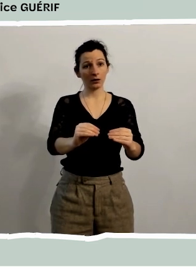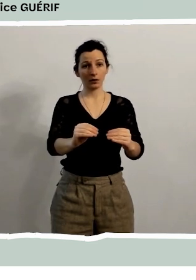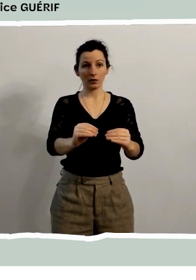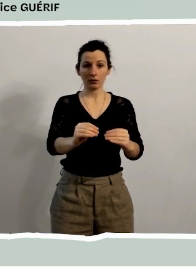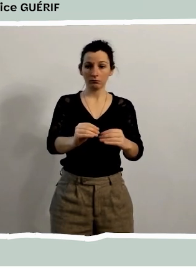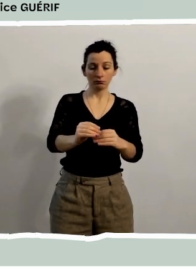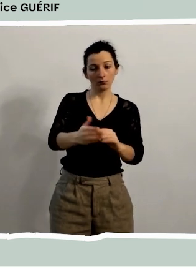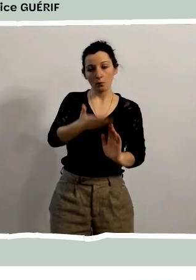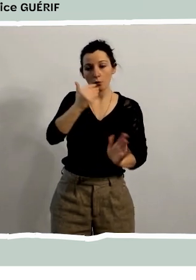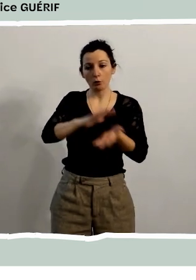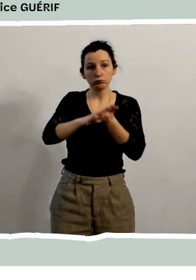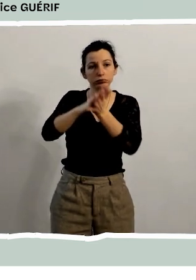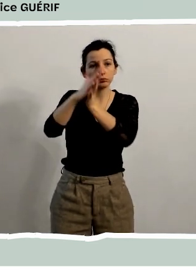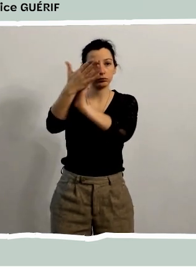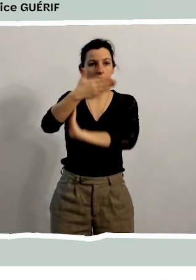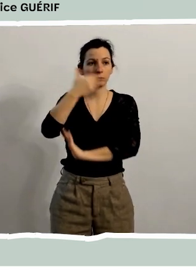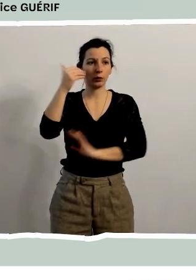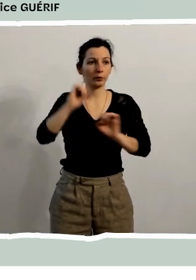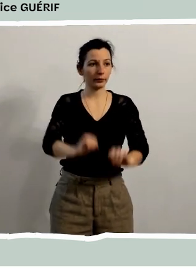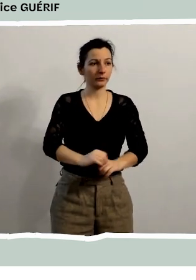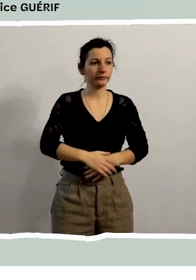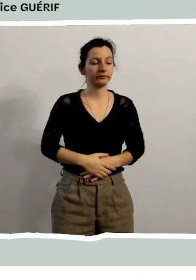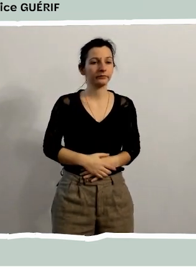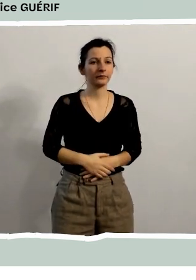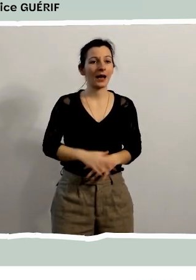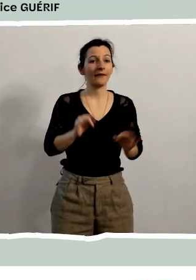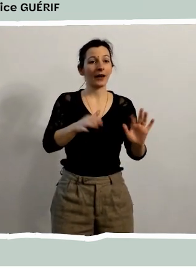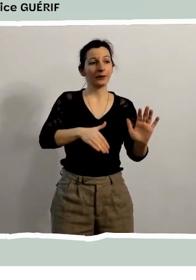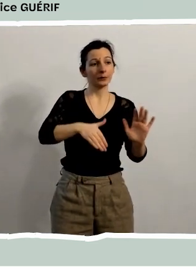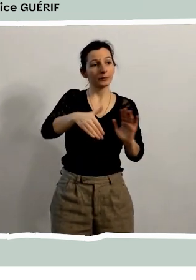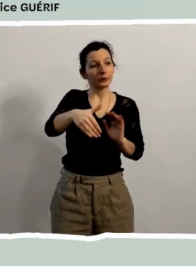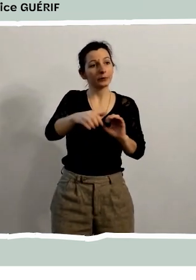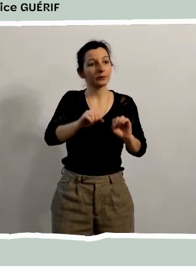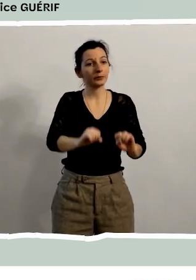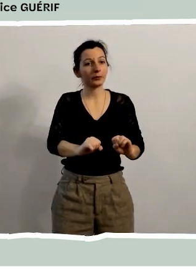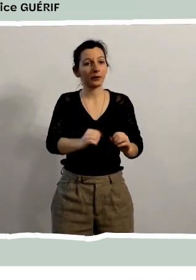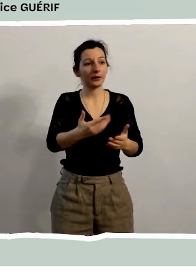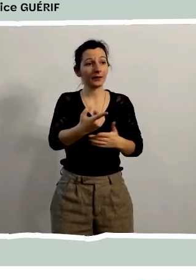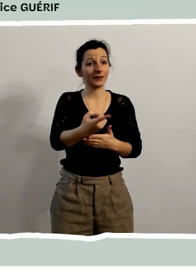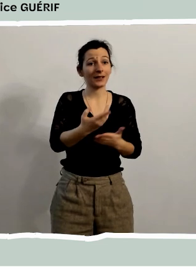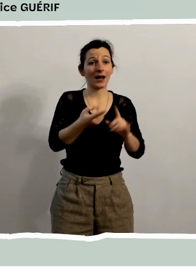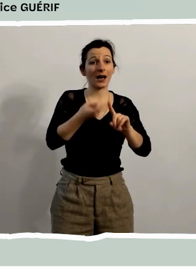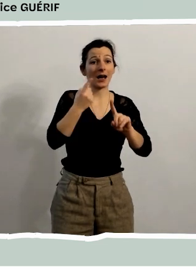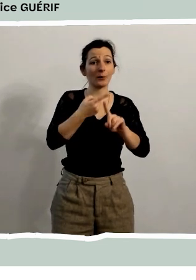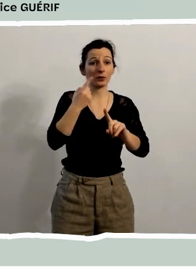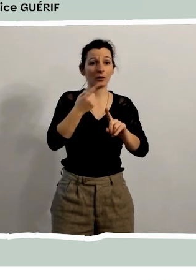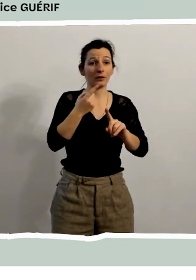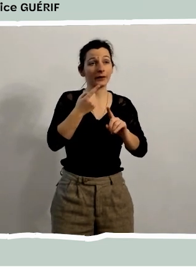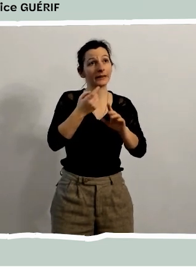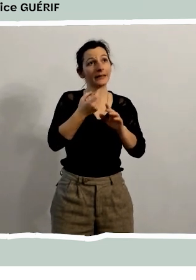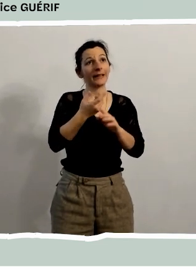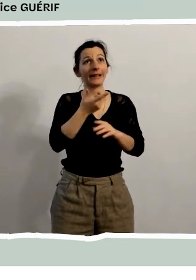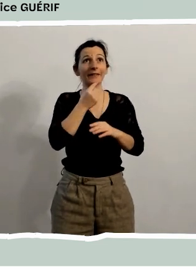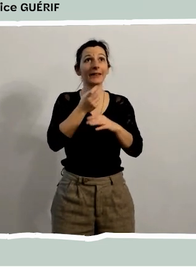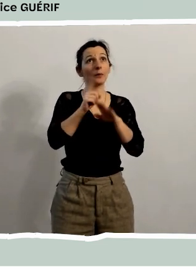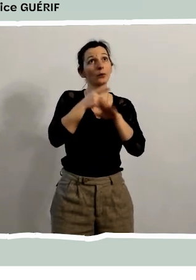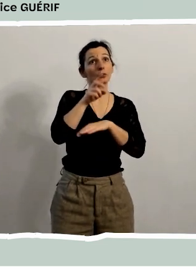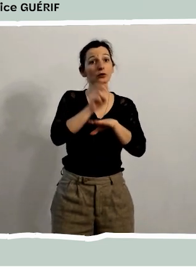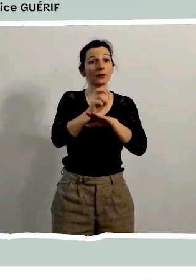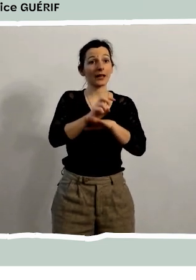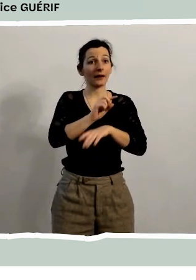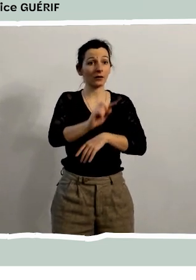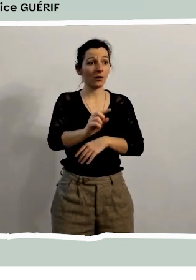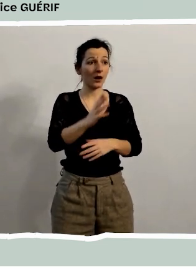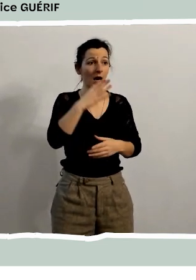maîtriser les choses. Donc notre fertilité, vous l'avez bien compris, c'est un bien précieux mais fragile. L'espèce humaine, c'est une espèce qui est peu